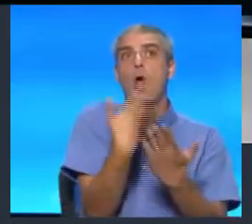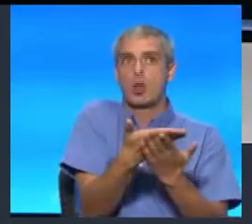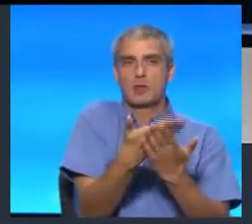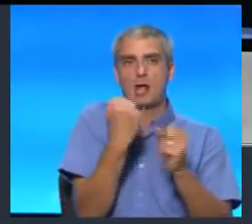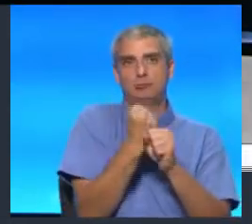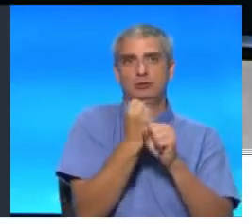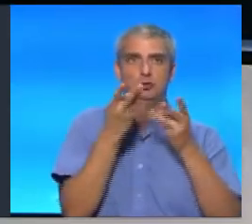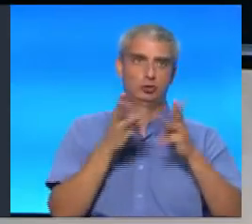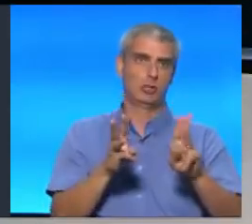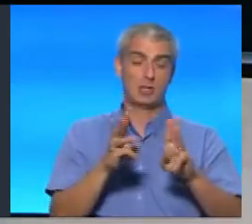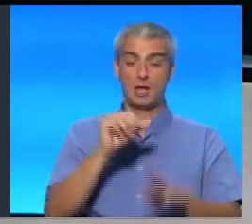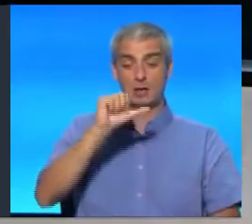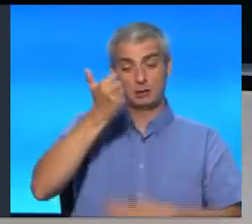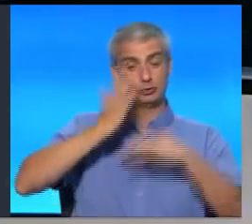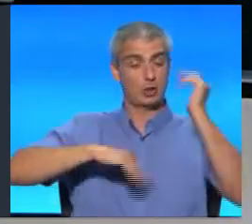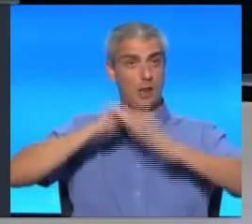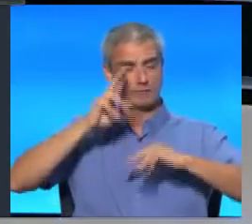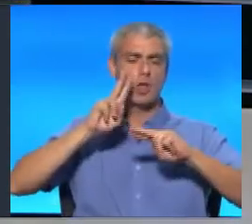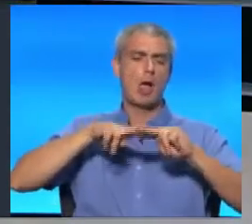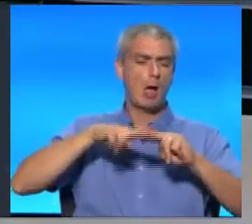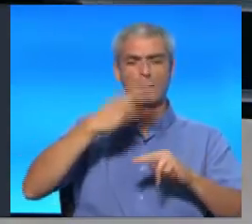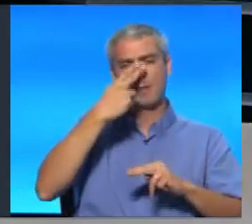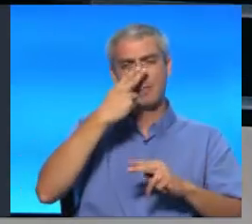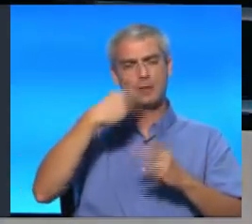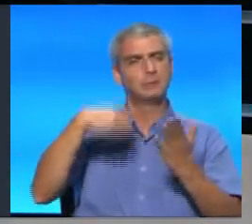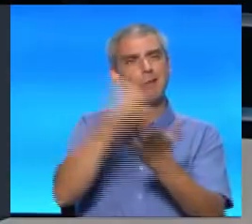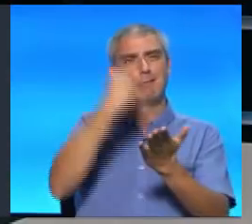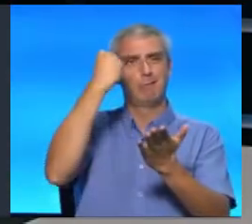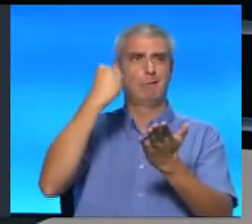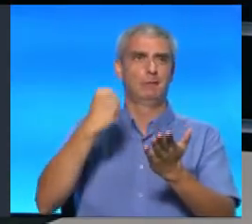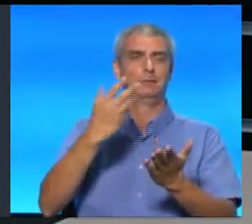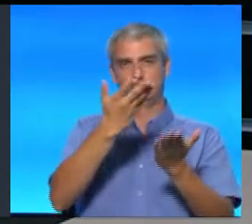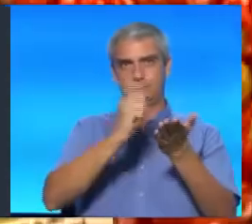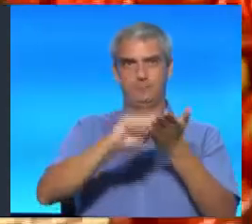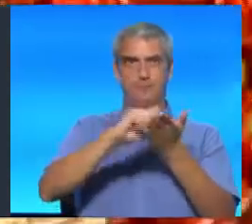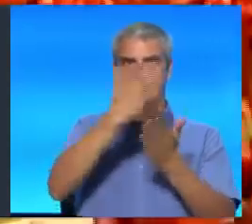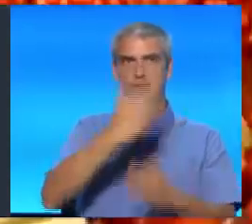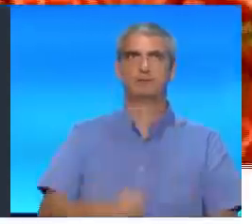השיטה, בכך שקודם בונים ואחר כך מנסים להכשיר בדיעבד. הנה הכתבה.